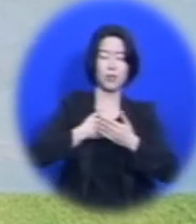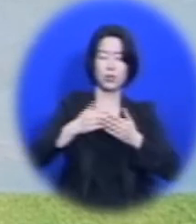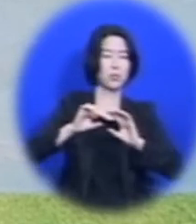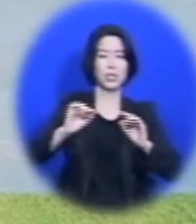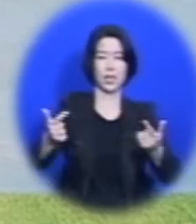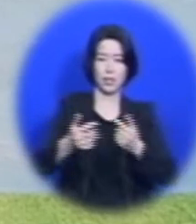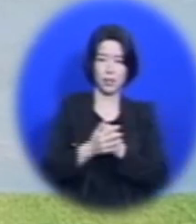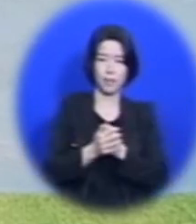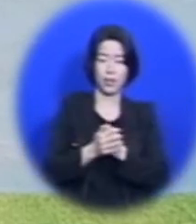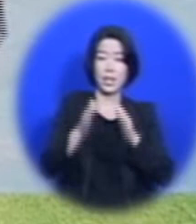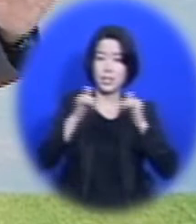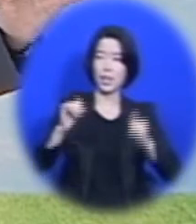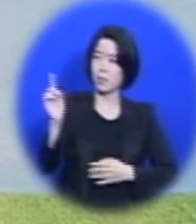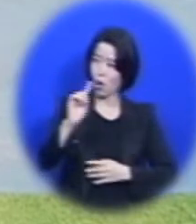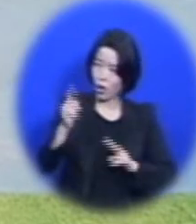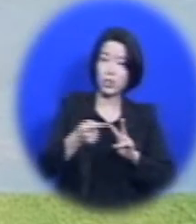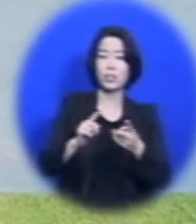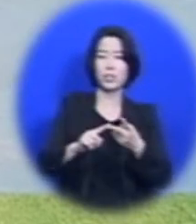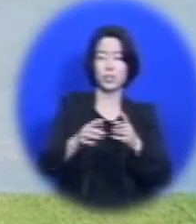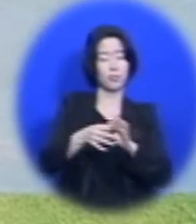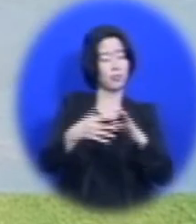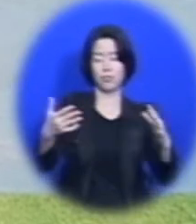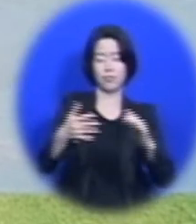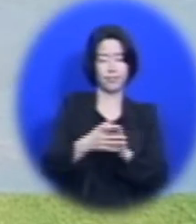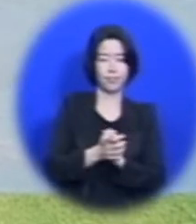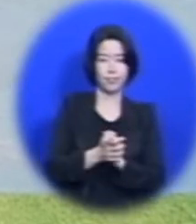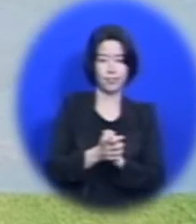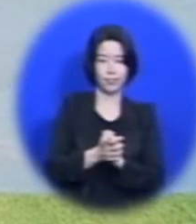않습니다. 사람들이 어떠하든지 아무 상관이 없습니다.